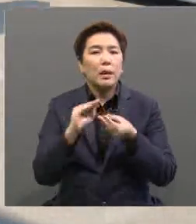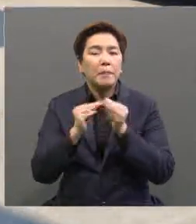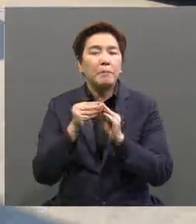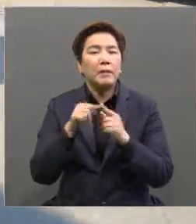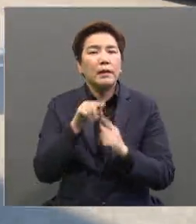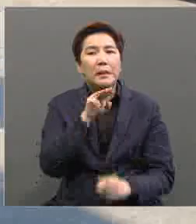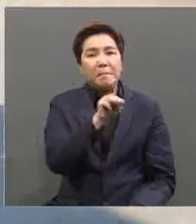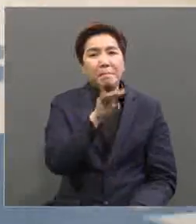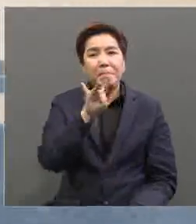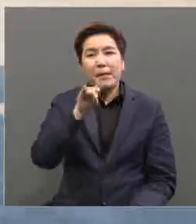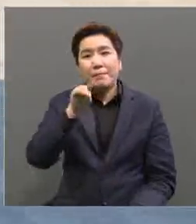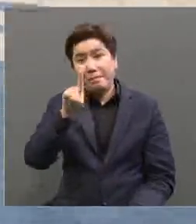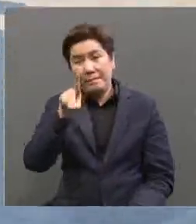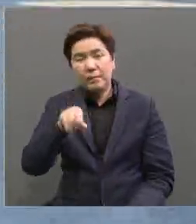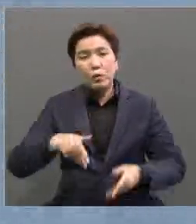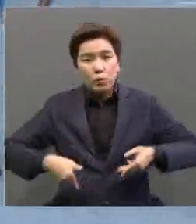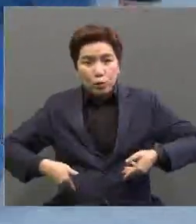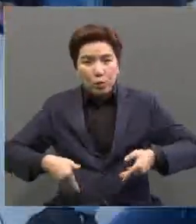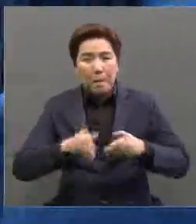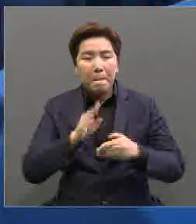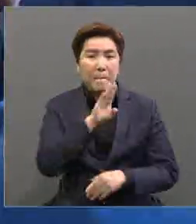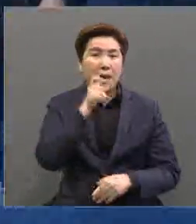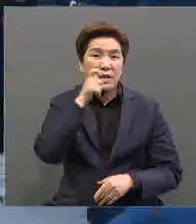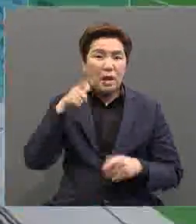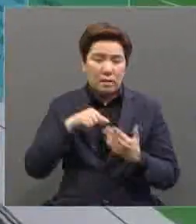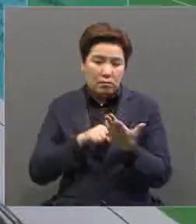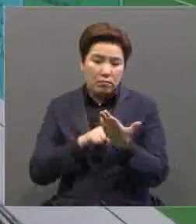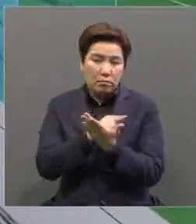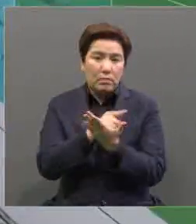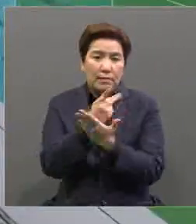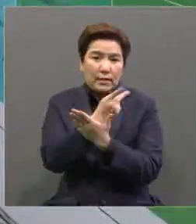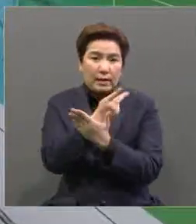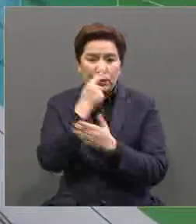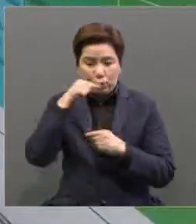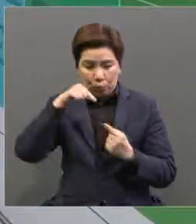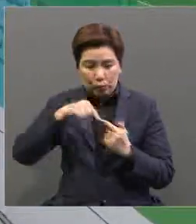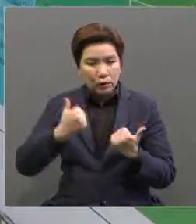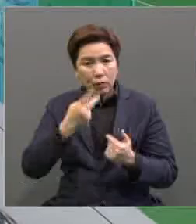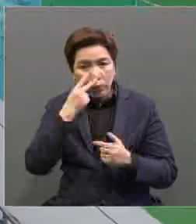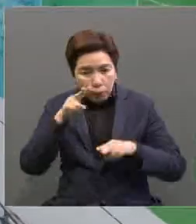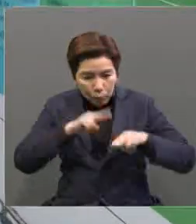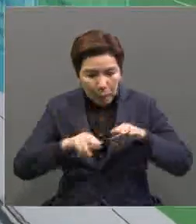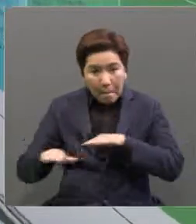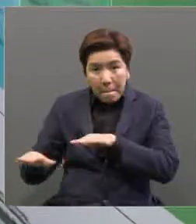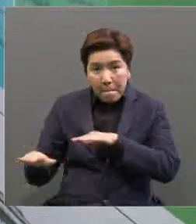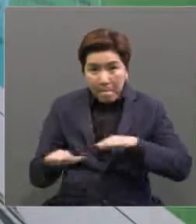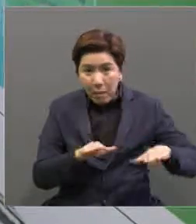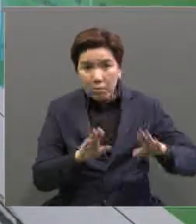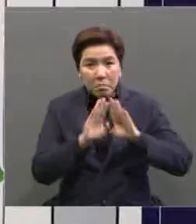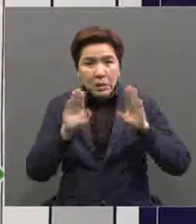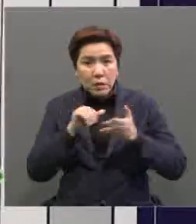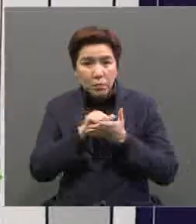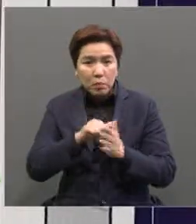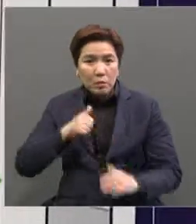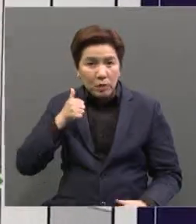ย M81 หรือว่า M81 นะครับสายบางใหญ่กาญจนบุรีที่บริเวณด่านกาญจนบุรีเพื่อที่จะไปตรวจความพร้อมในการเปิด